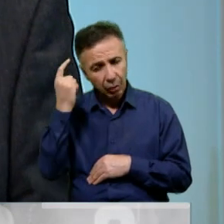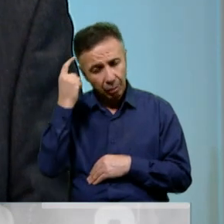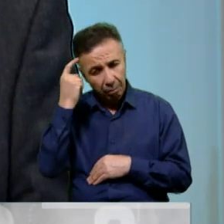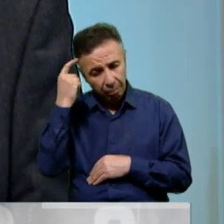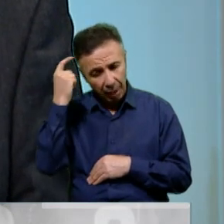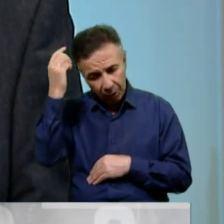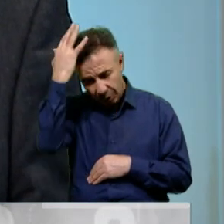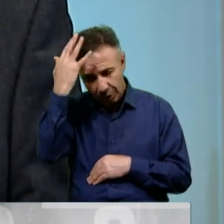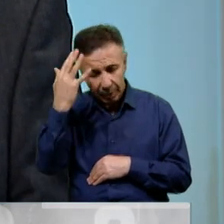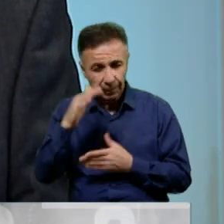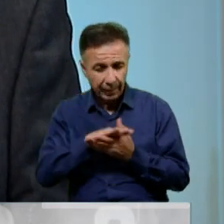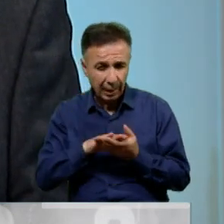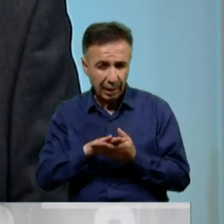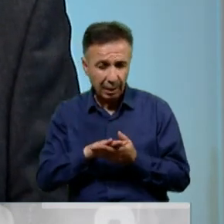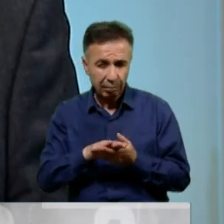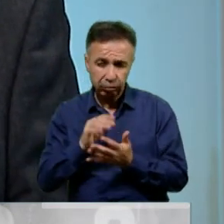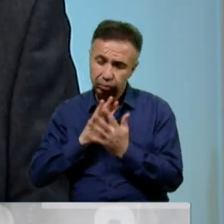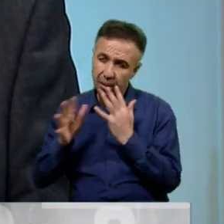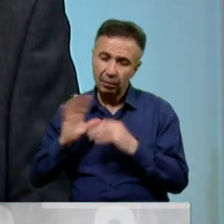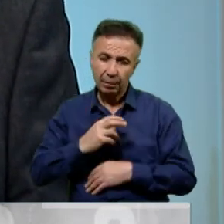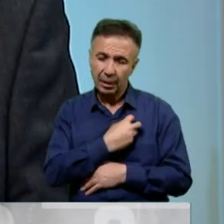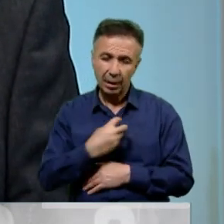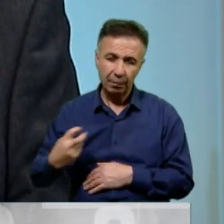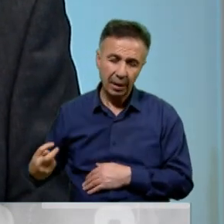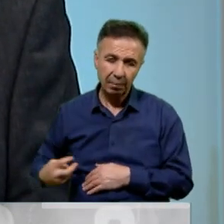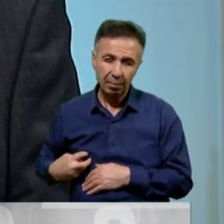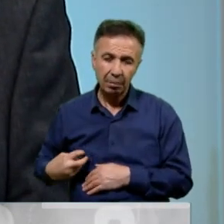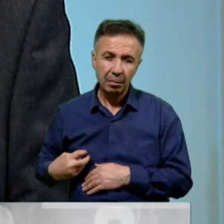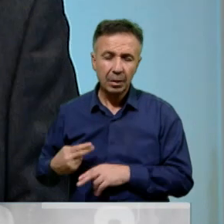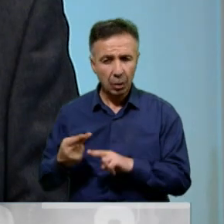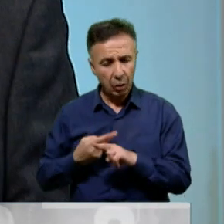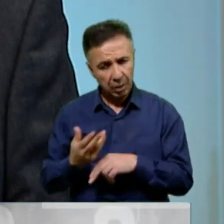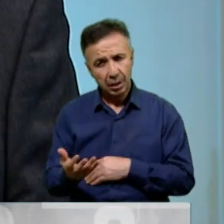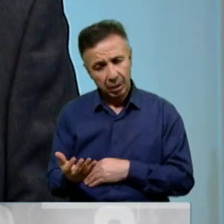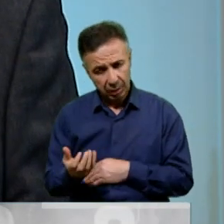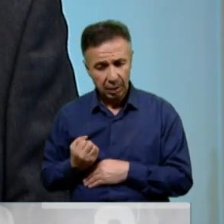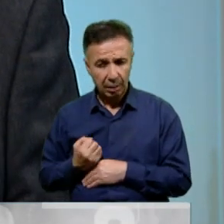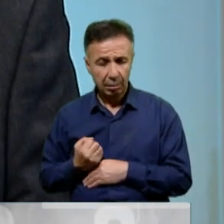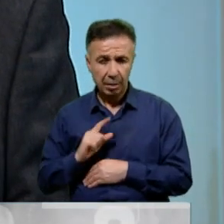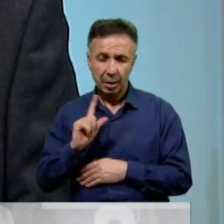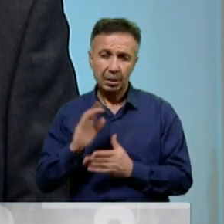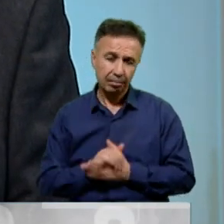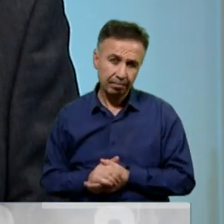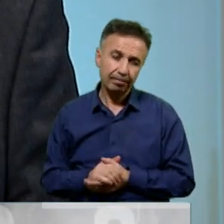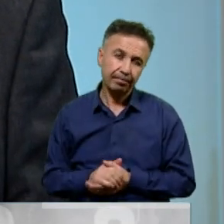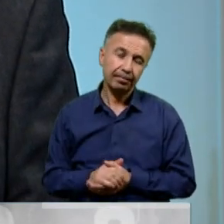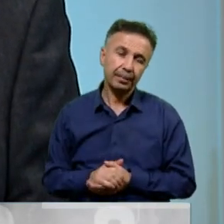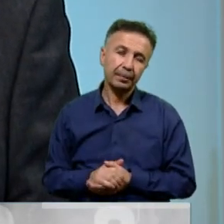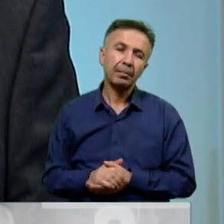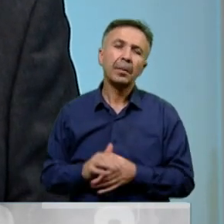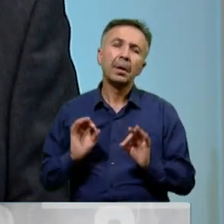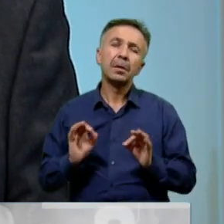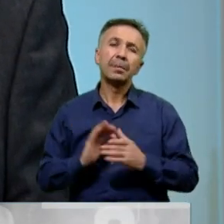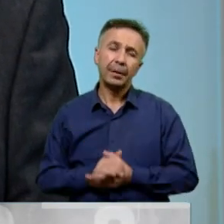vermiş. Resulullah Aleyhisselam uygulamış ve uygulatmış. Normalde böyle abdest alınır.